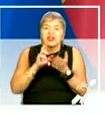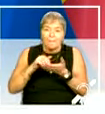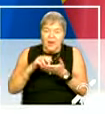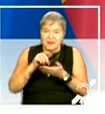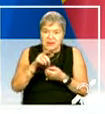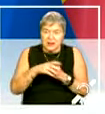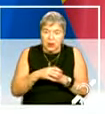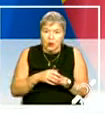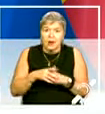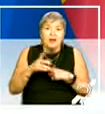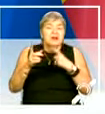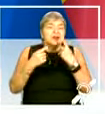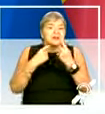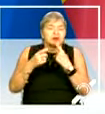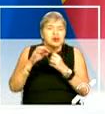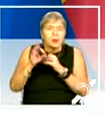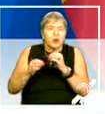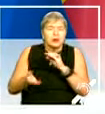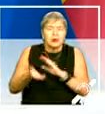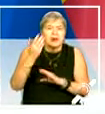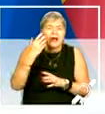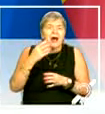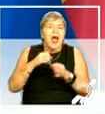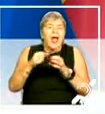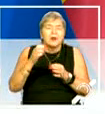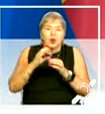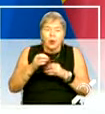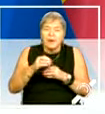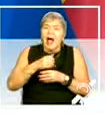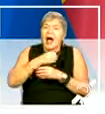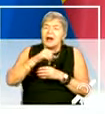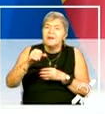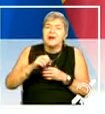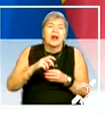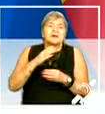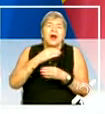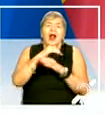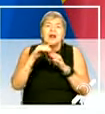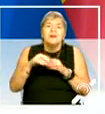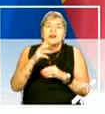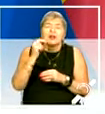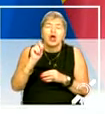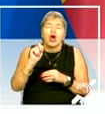Renegocierea PNRR în privința eliminării fragului de 9,4% din PIB